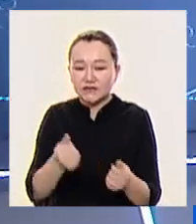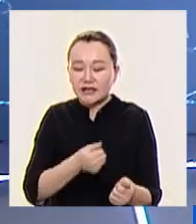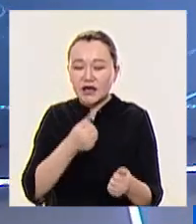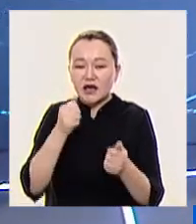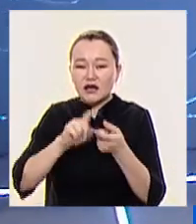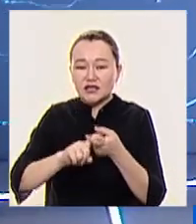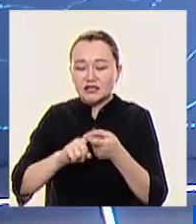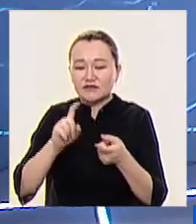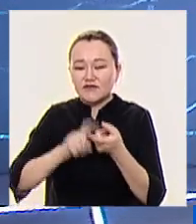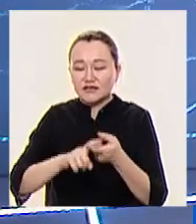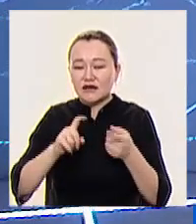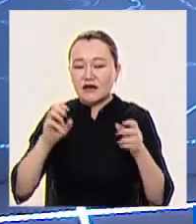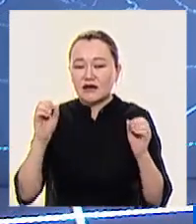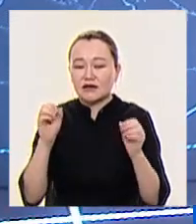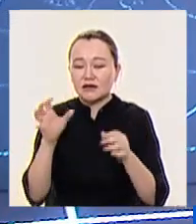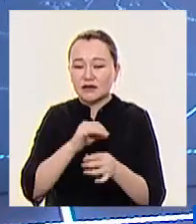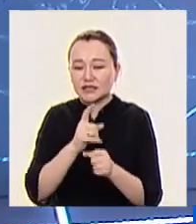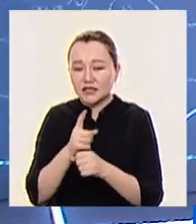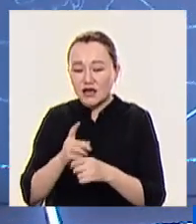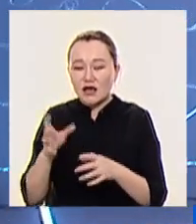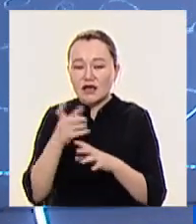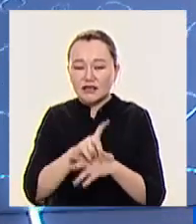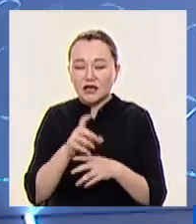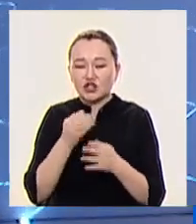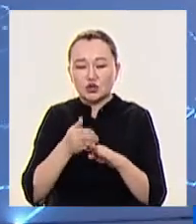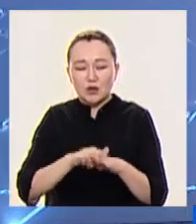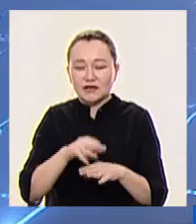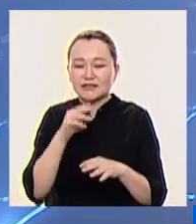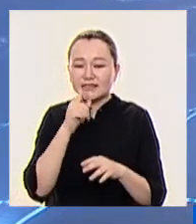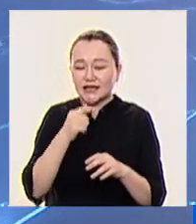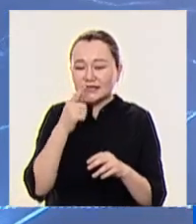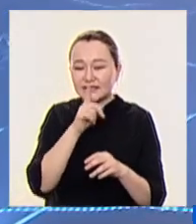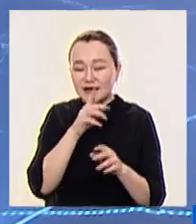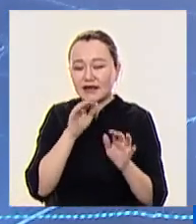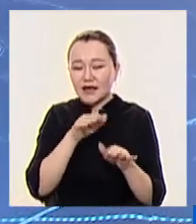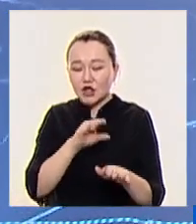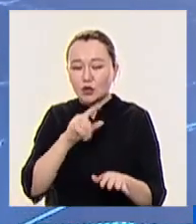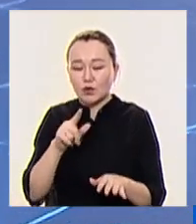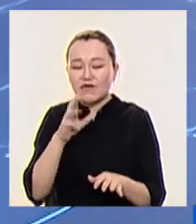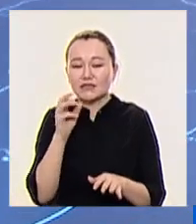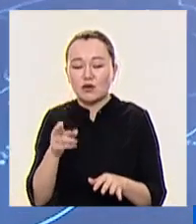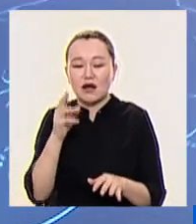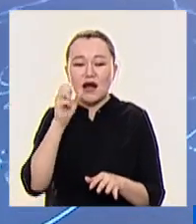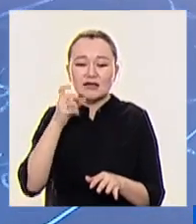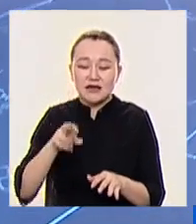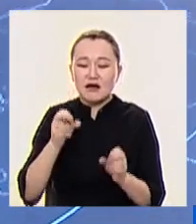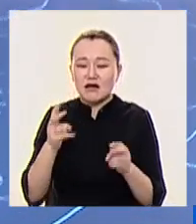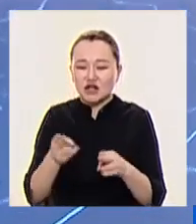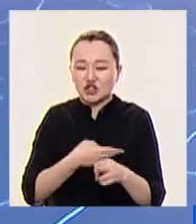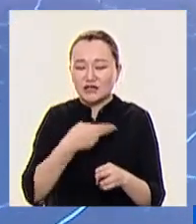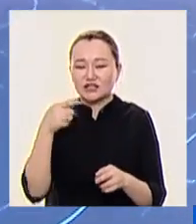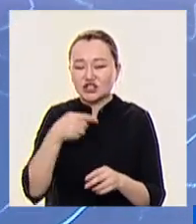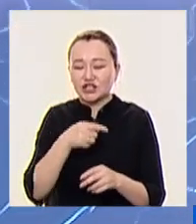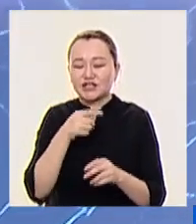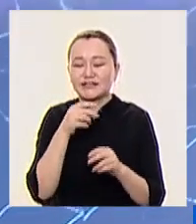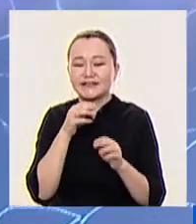рассказали международные правозащитники. Самая тяжелая ситуация в Тихоокеанских странах и Юго-Восточной Азии. Как пандемия лишила тысячи